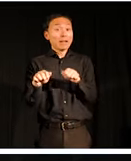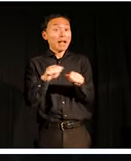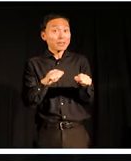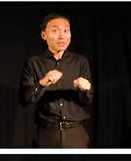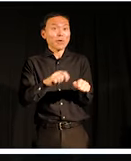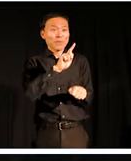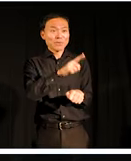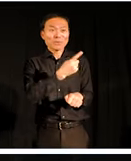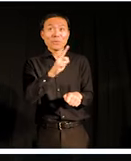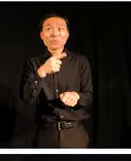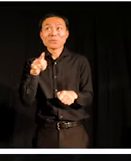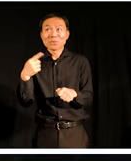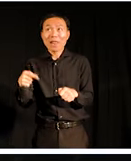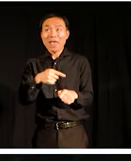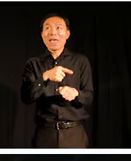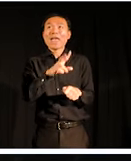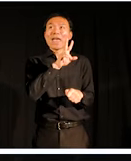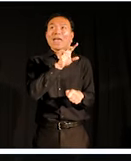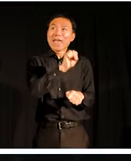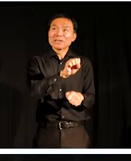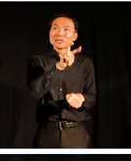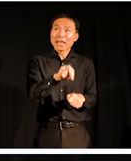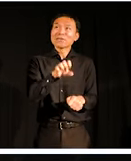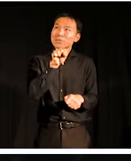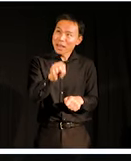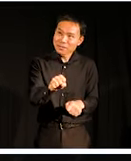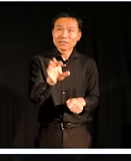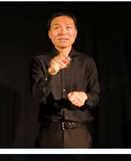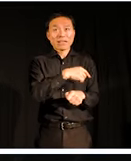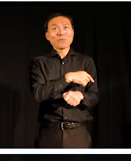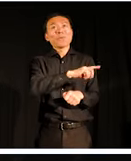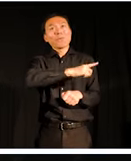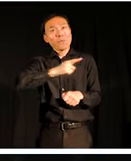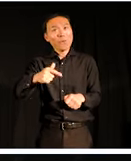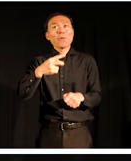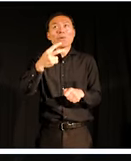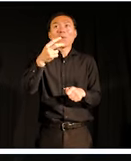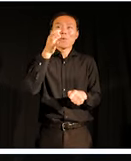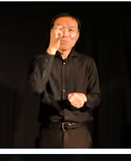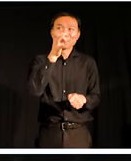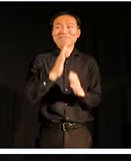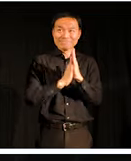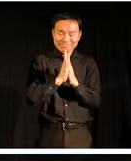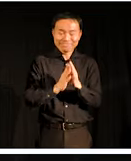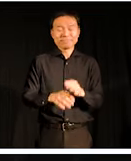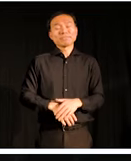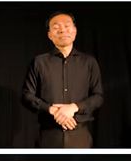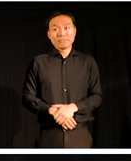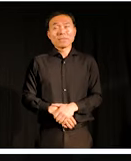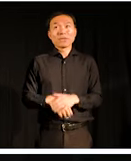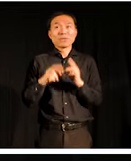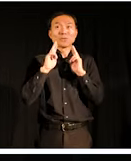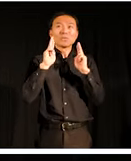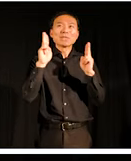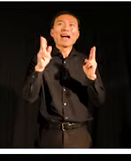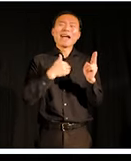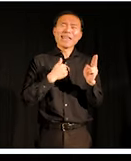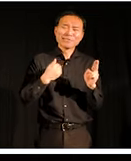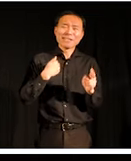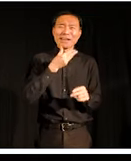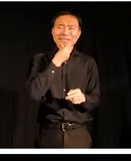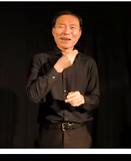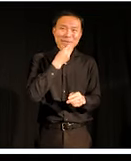のまたあのSNSなどInstagramなどご覧いただきたいと思いますさあえ歌を歌えることが幸せって